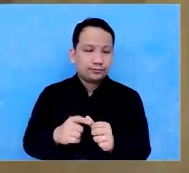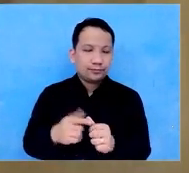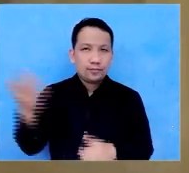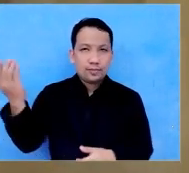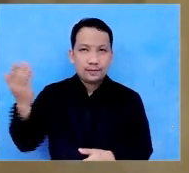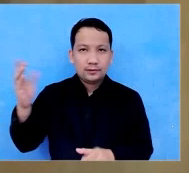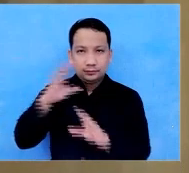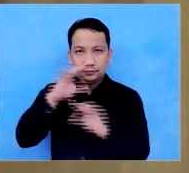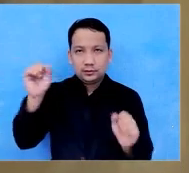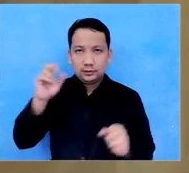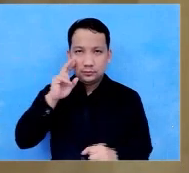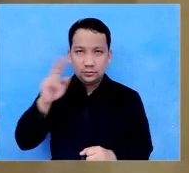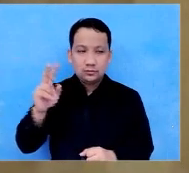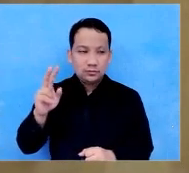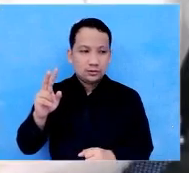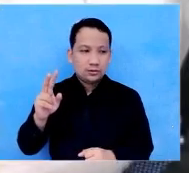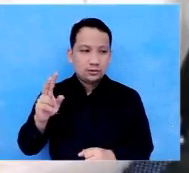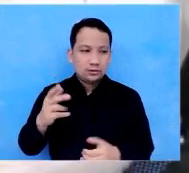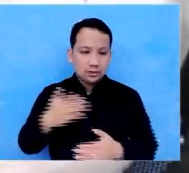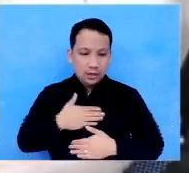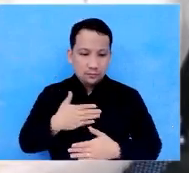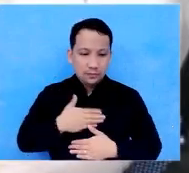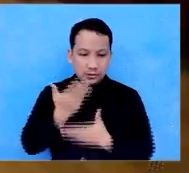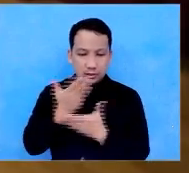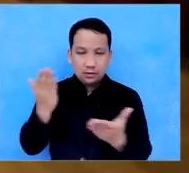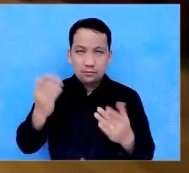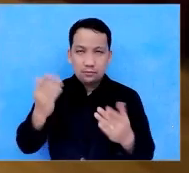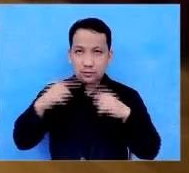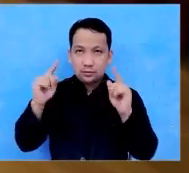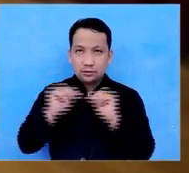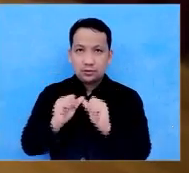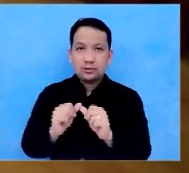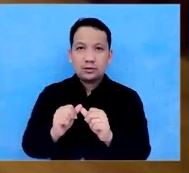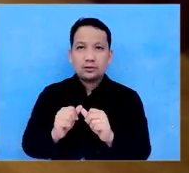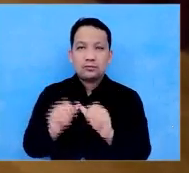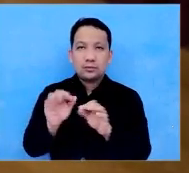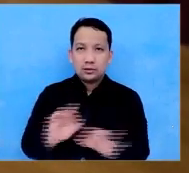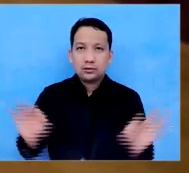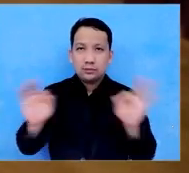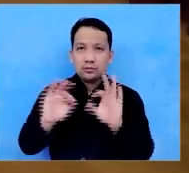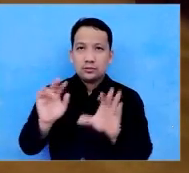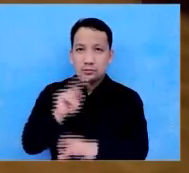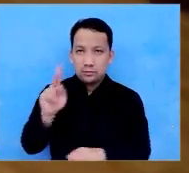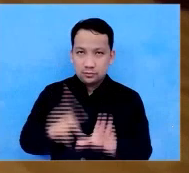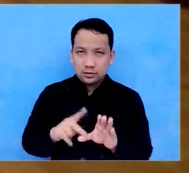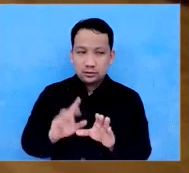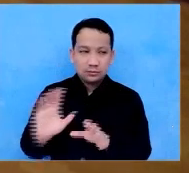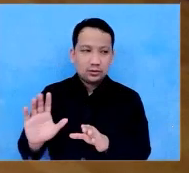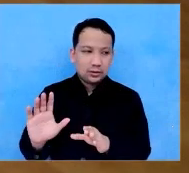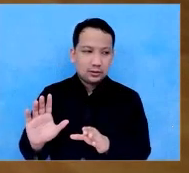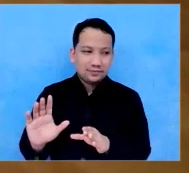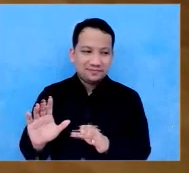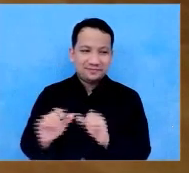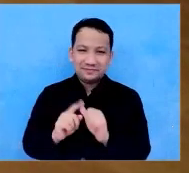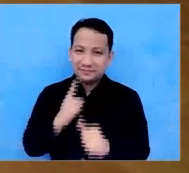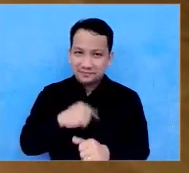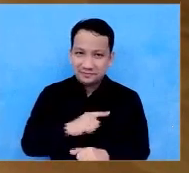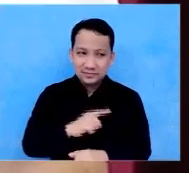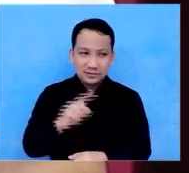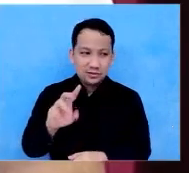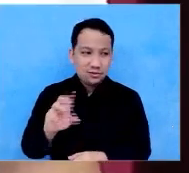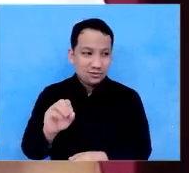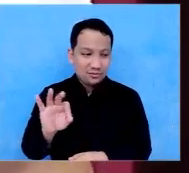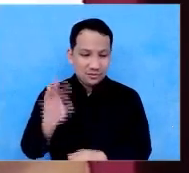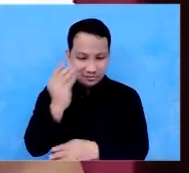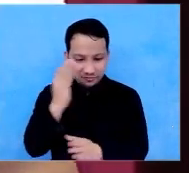ni PBBM na nagagalak siya sa tagumpay na anyay crucial participation ng Pilipinas sa forum. Our WEF